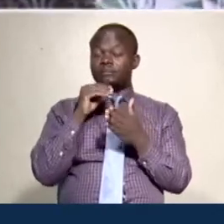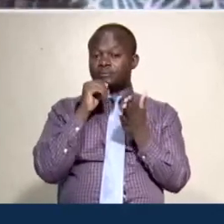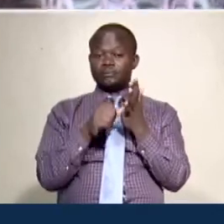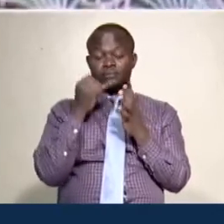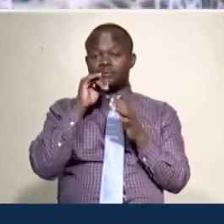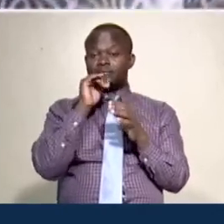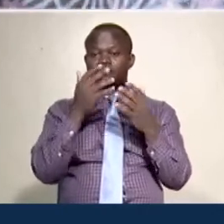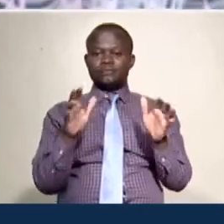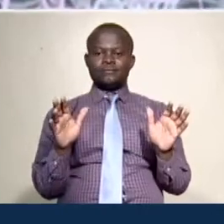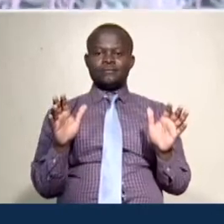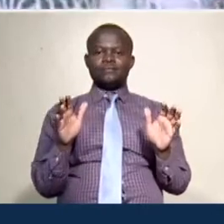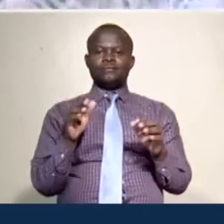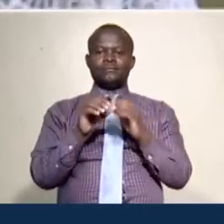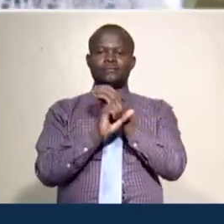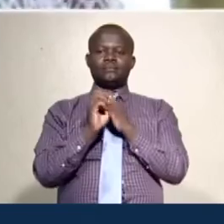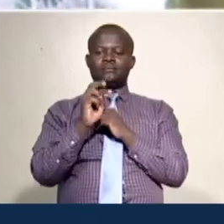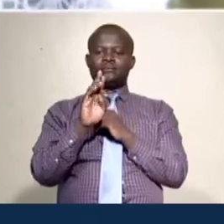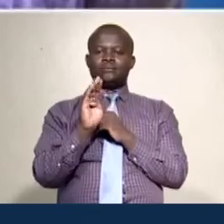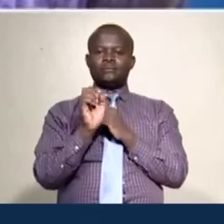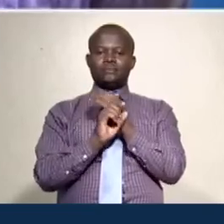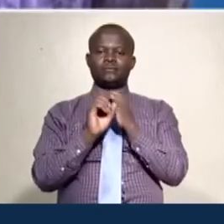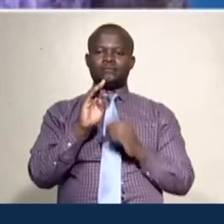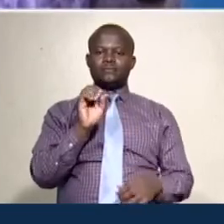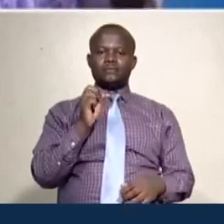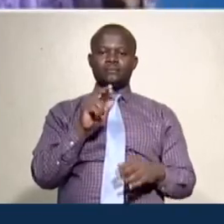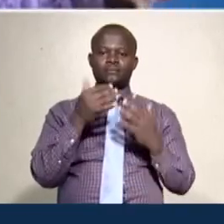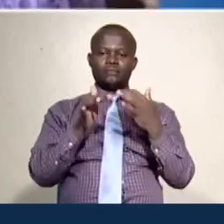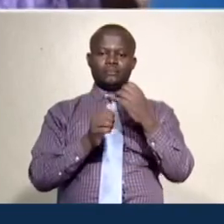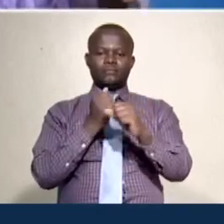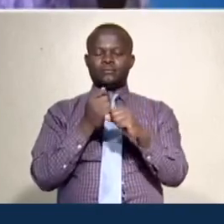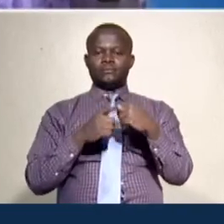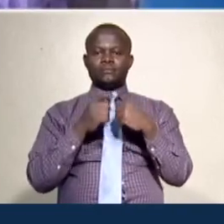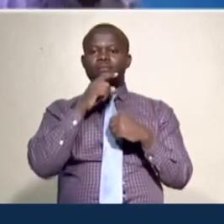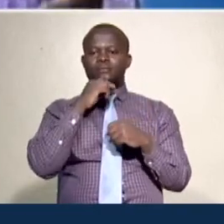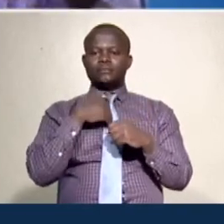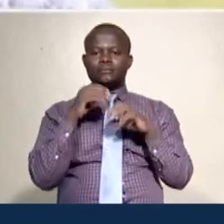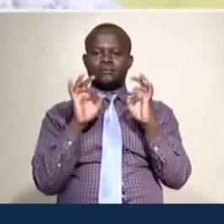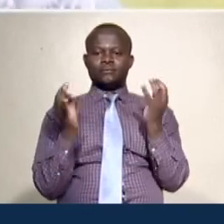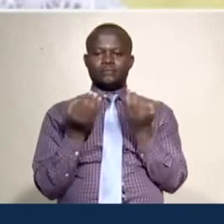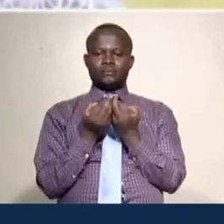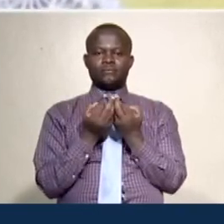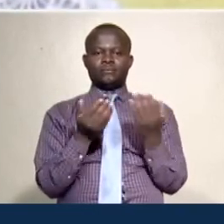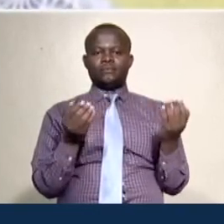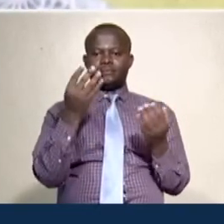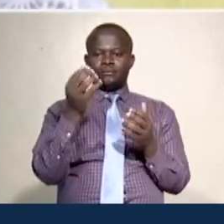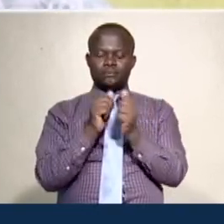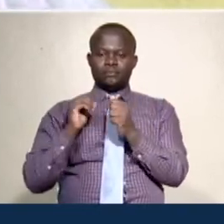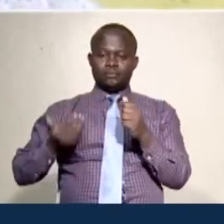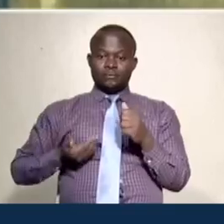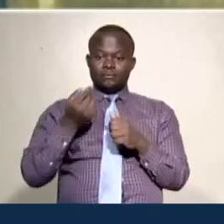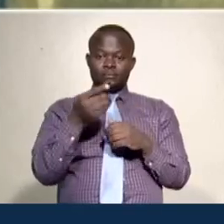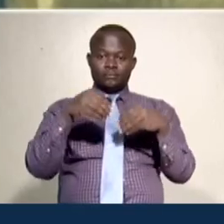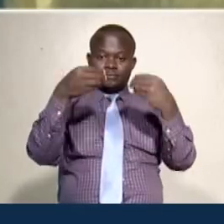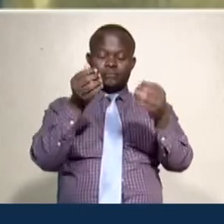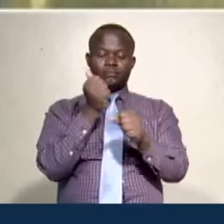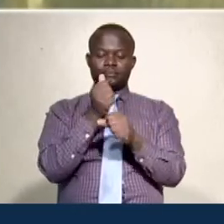Bizimana Jean atuye mu murenge wa Mareba ho mu karere ka Bugesera. Hashize imyaka 6 uyu mugabo ufite umuryango w'abana 4 n'umugore umwe ahawe